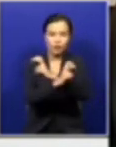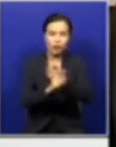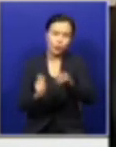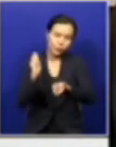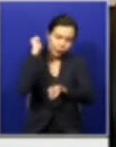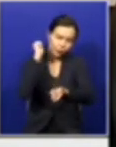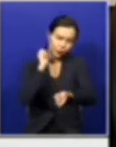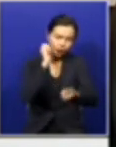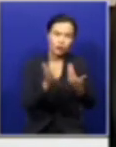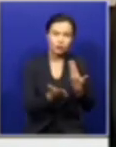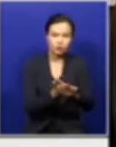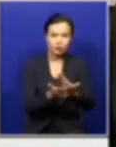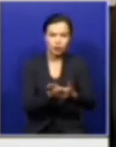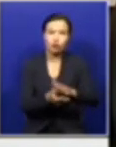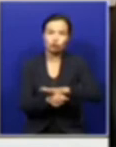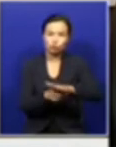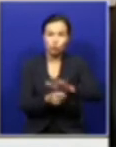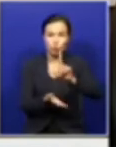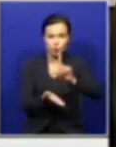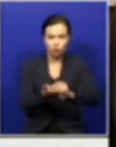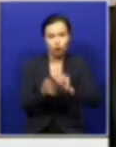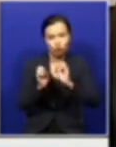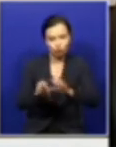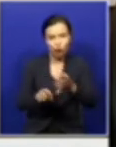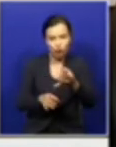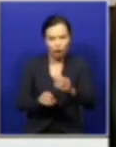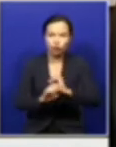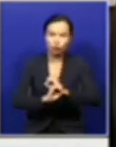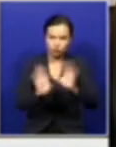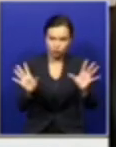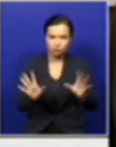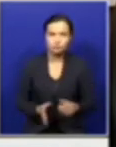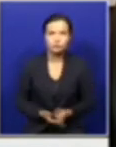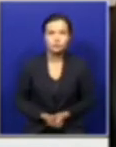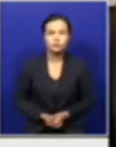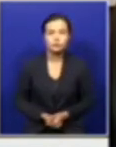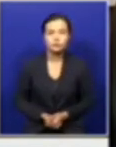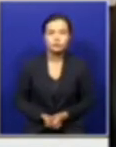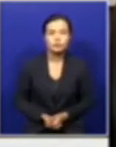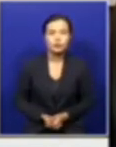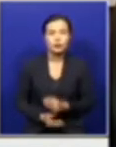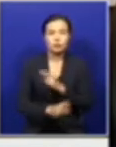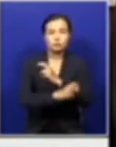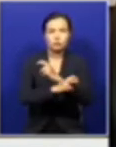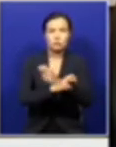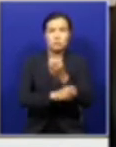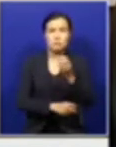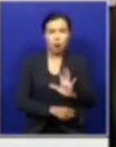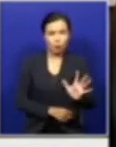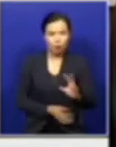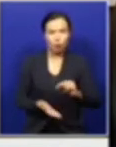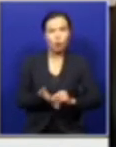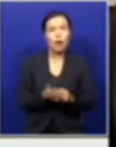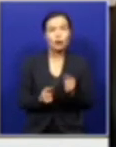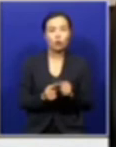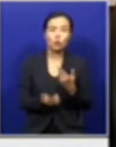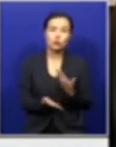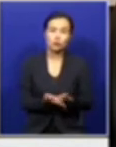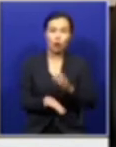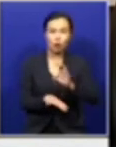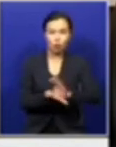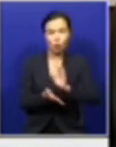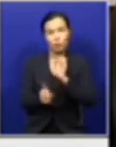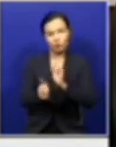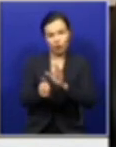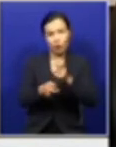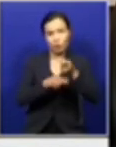จะสอนทำอะไรก็ควรจะให้ชัดเจนไม่ควรให้สารเคมีเกินไปก็ควรจะเป็นงบที่จะไปแนะนำเ